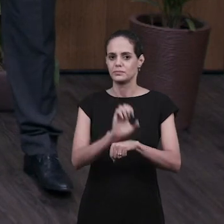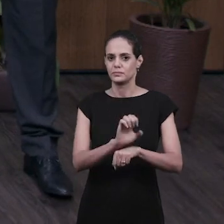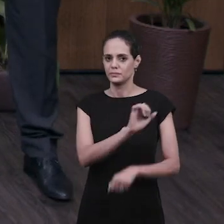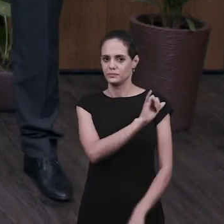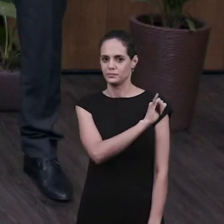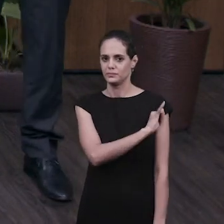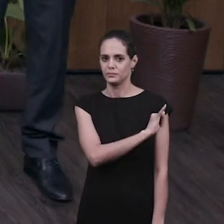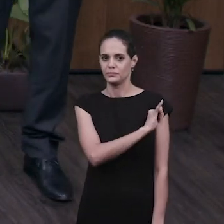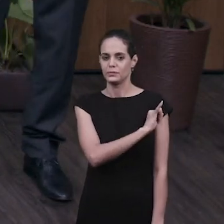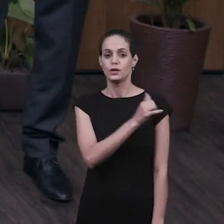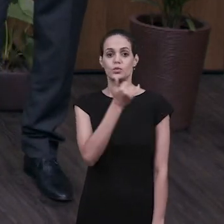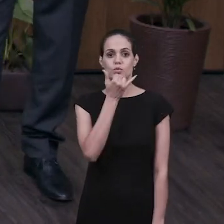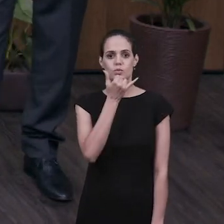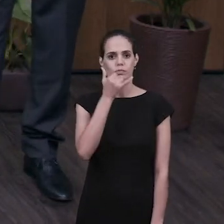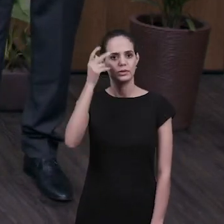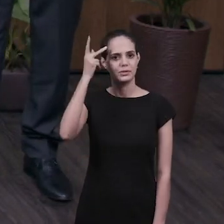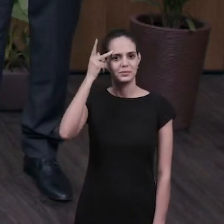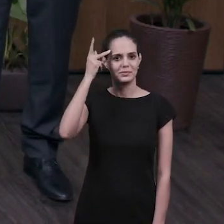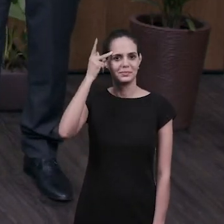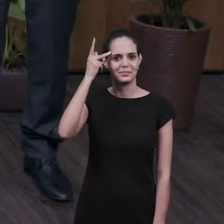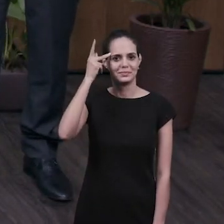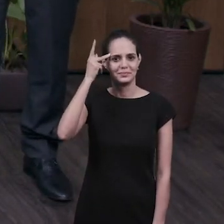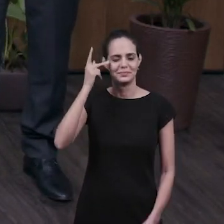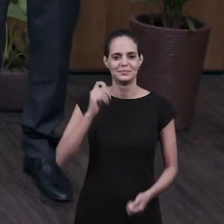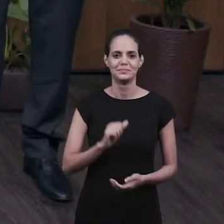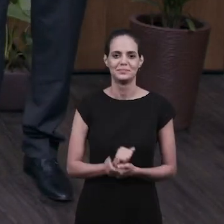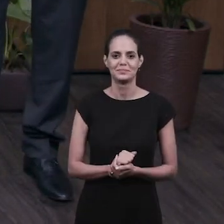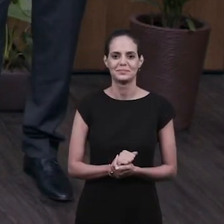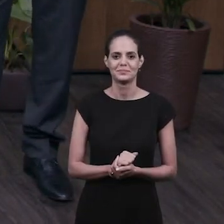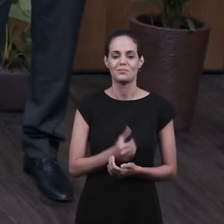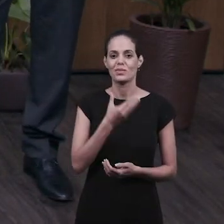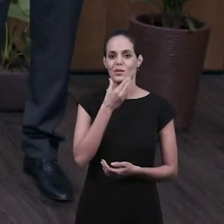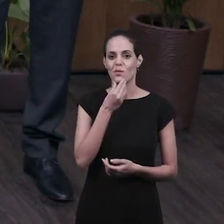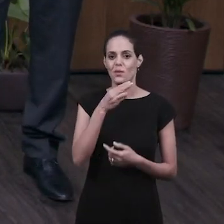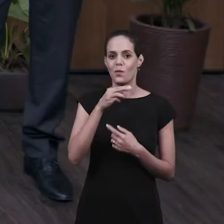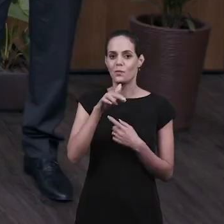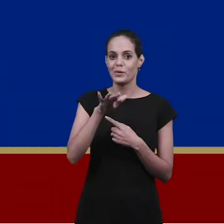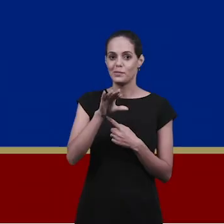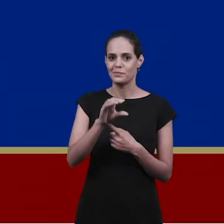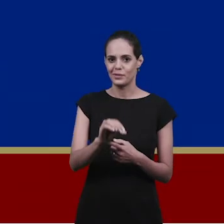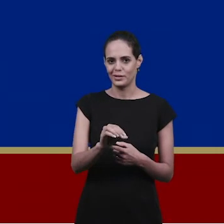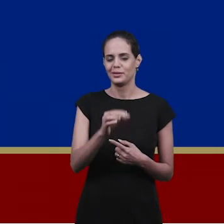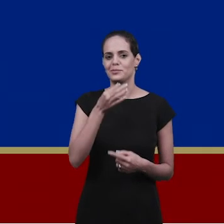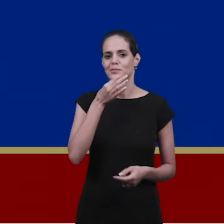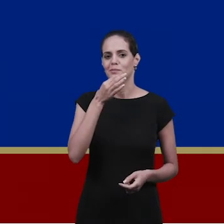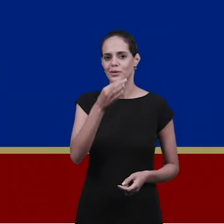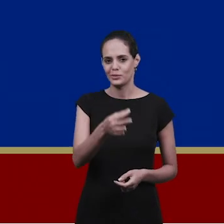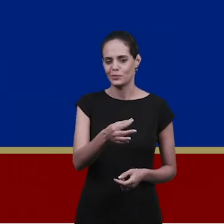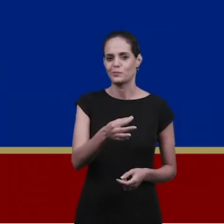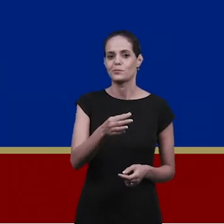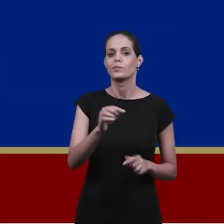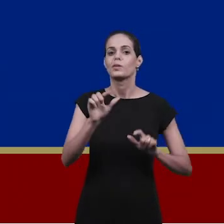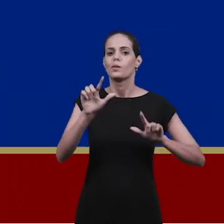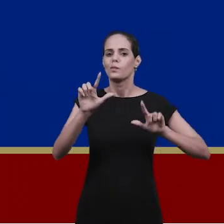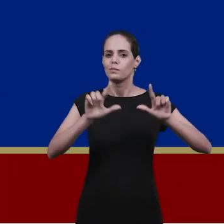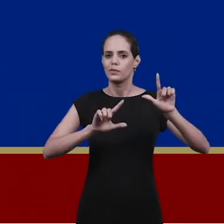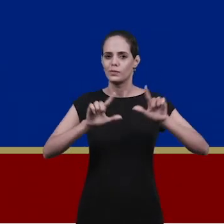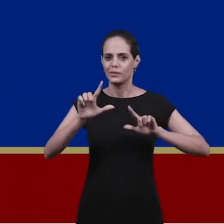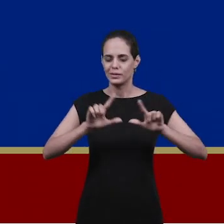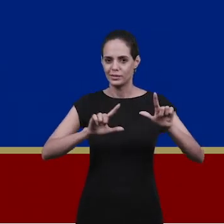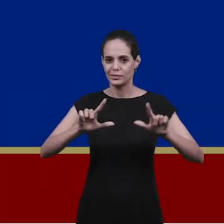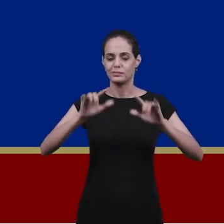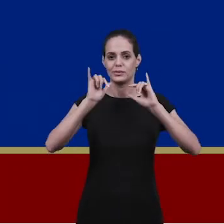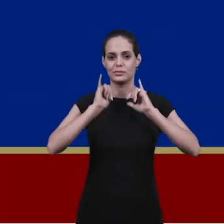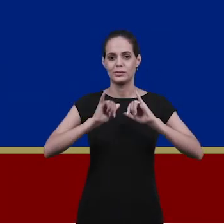dernière semaine. Un de ces messages est venu de São Paulo, capitale, envoyé par Mario Rogério Rosa, et ainsi